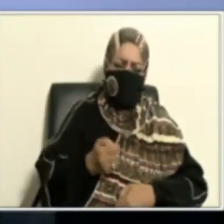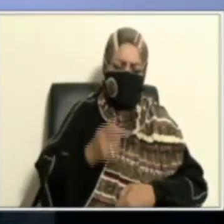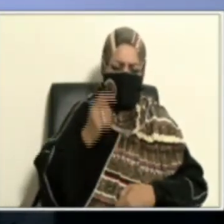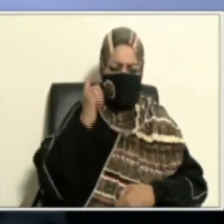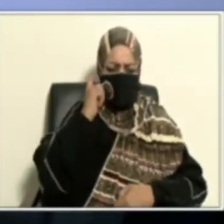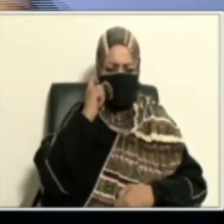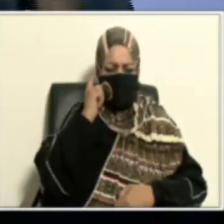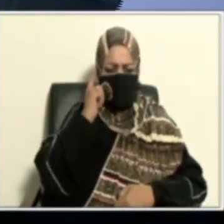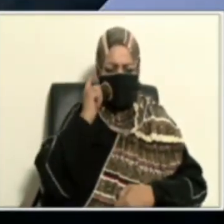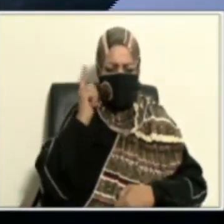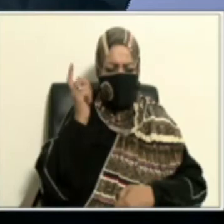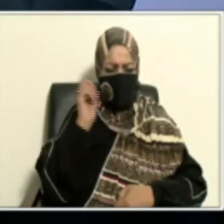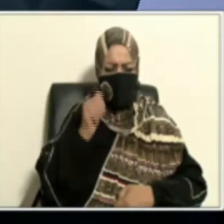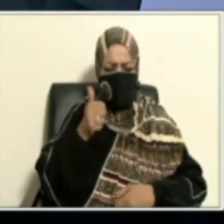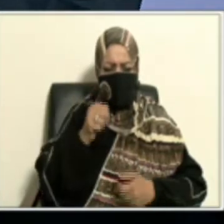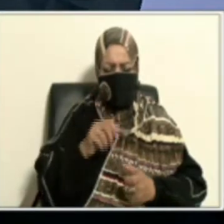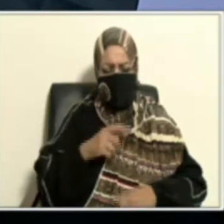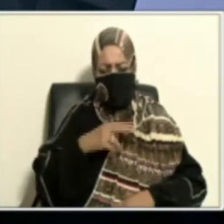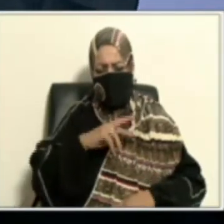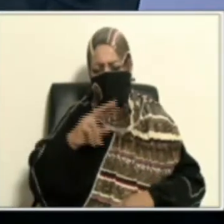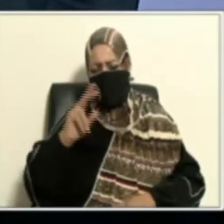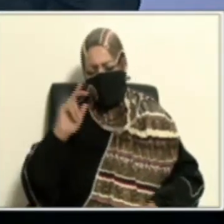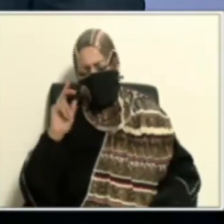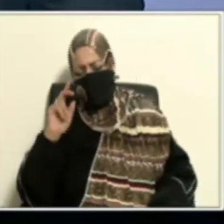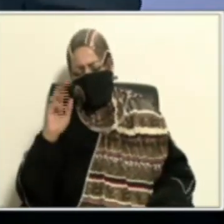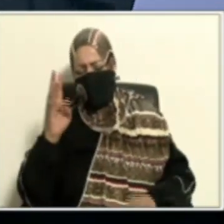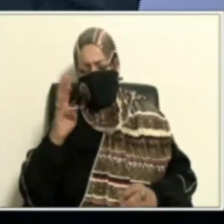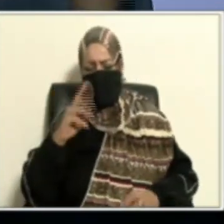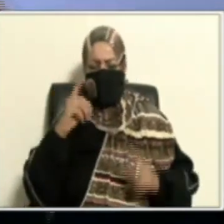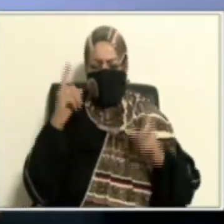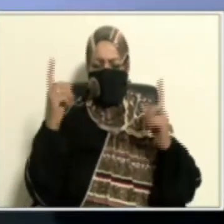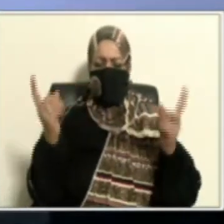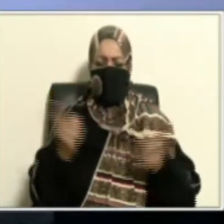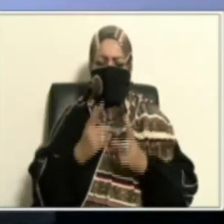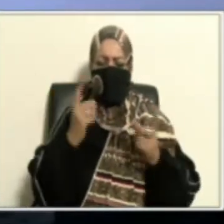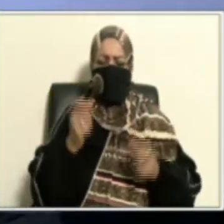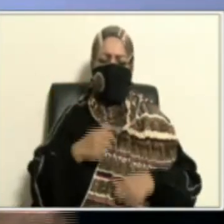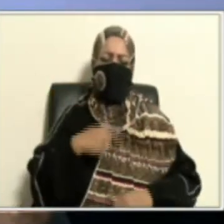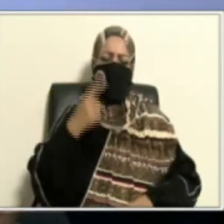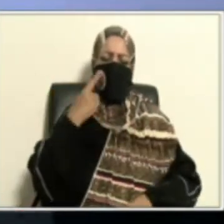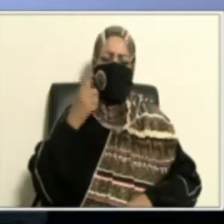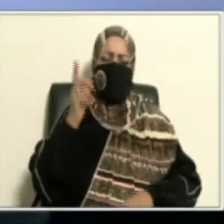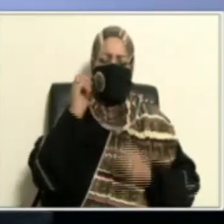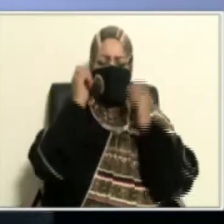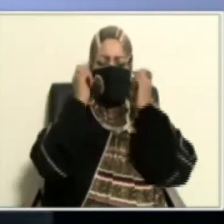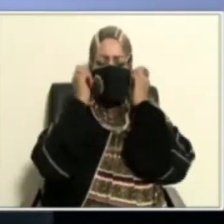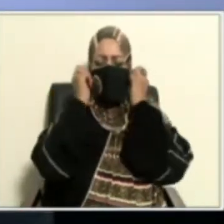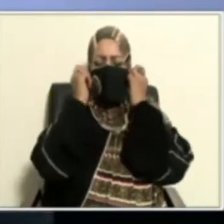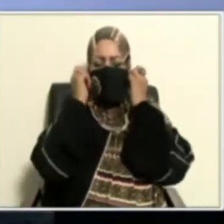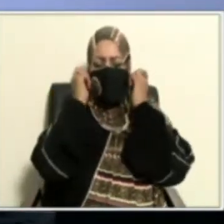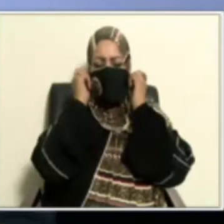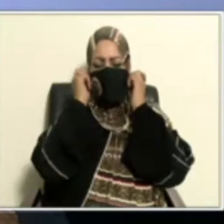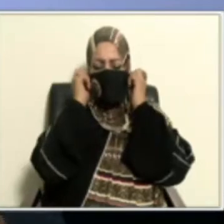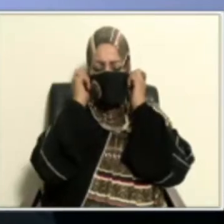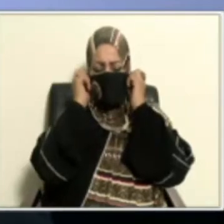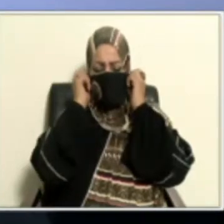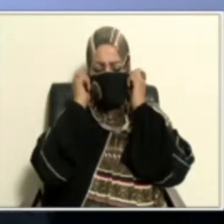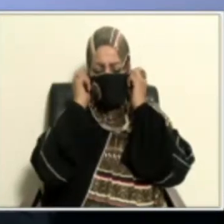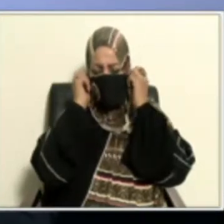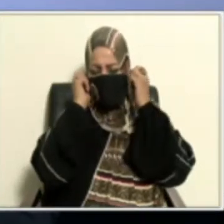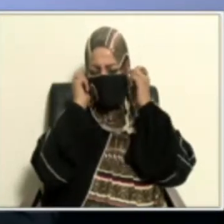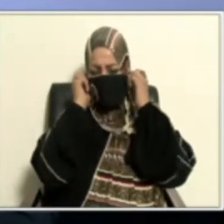مثلا، الأذان زمان كانوا يركبوا فوق المنارة باش يأذنوا، الآن داروا ميكروفونات، هل نقولوا هذه